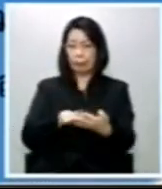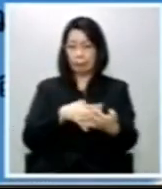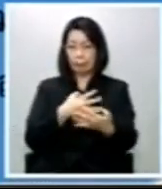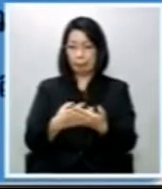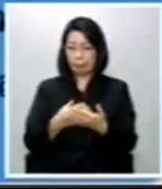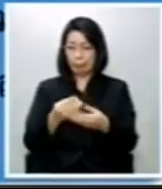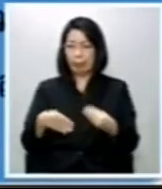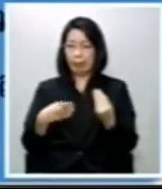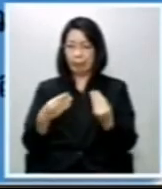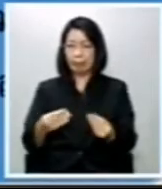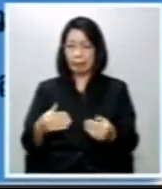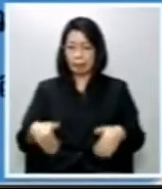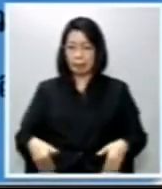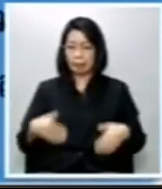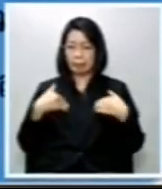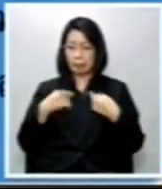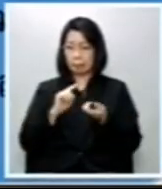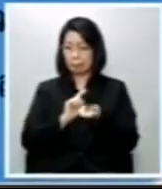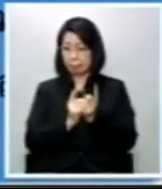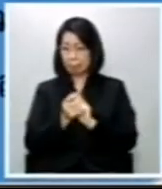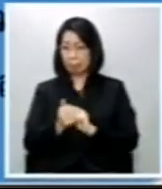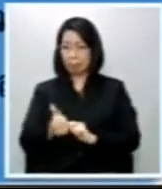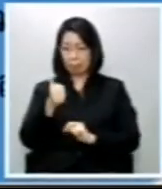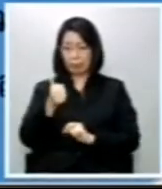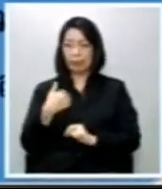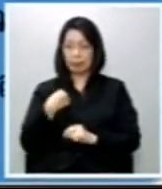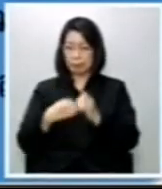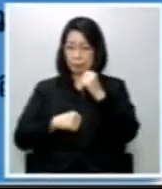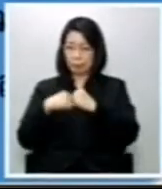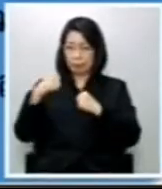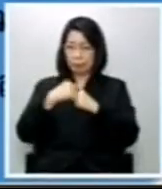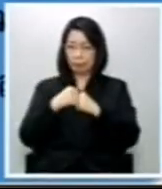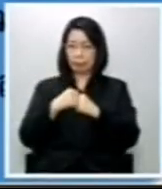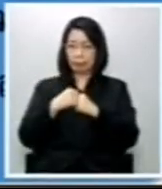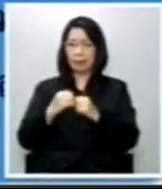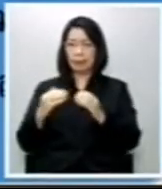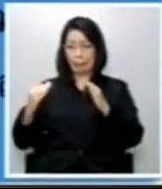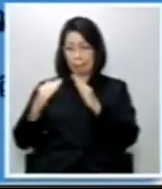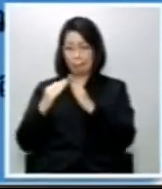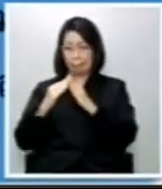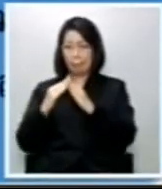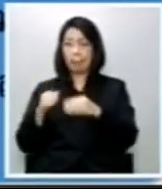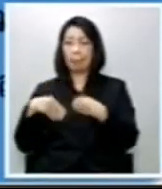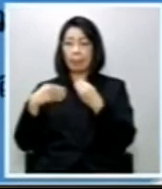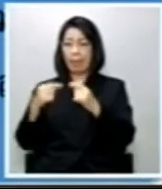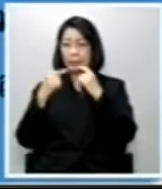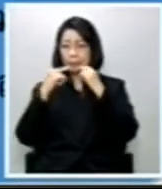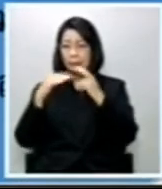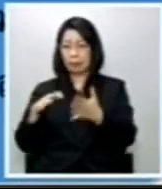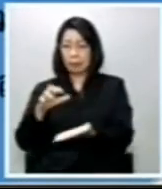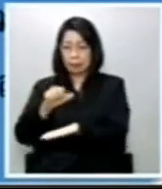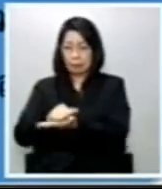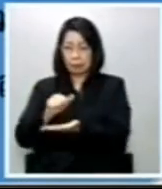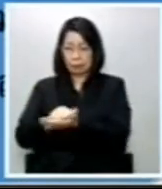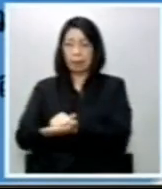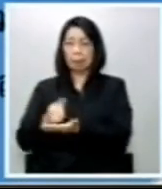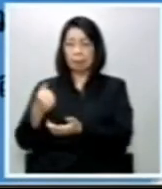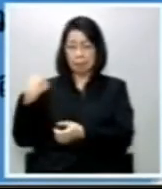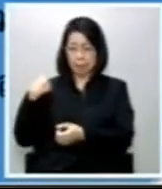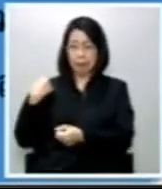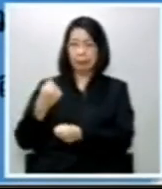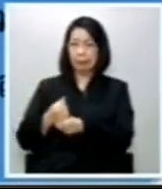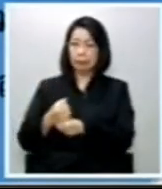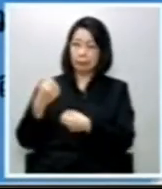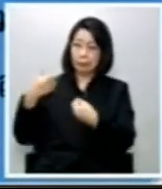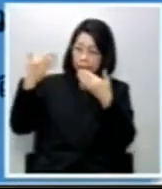รรมพิเศษของชาวเลด้วยการสร้างความมั่นคงด้านที่อยู่อาศัยให้ชาวเลสามารถประกอบกิจกรรม